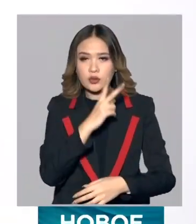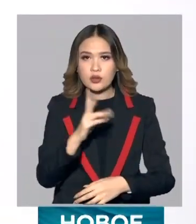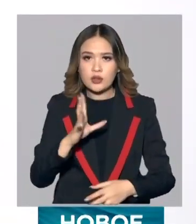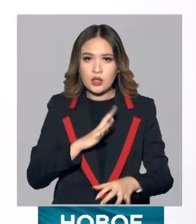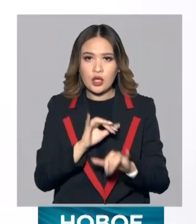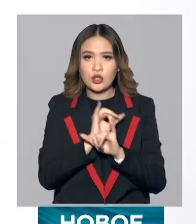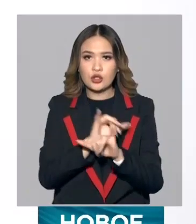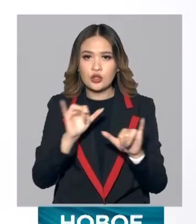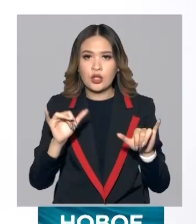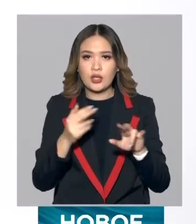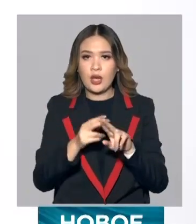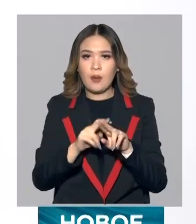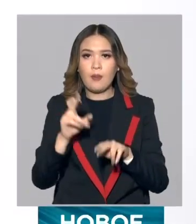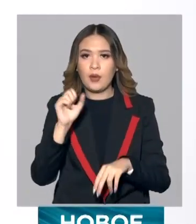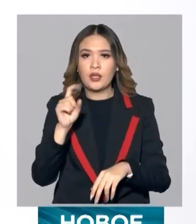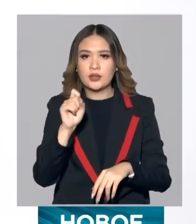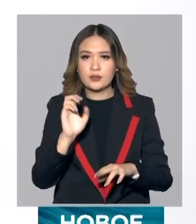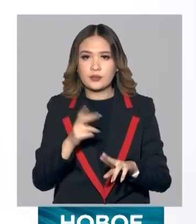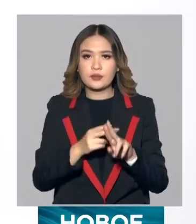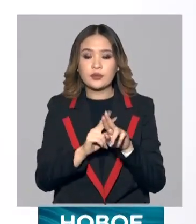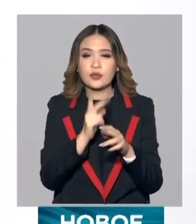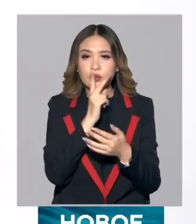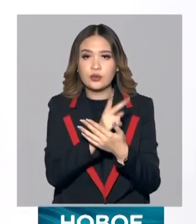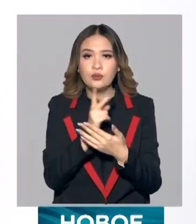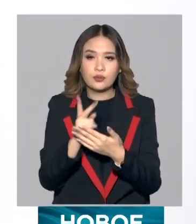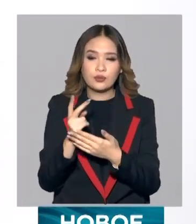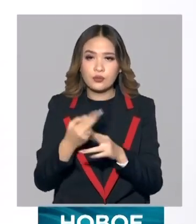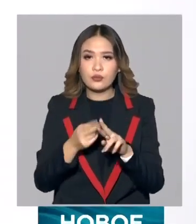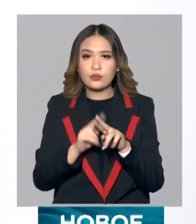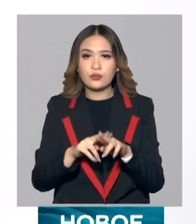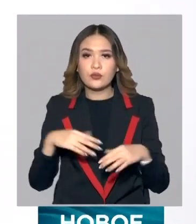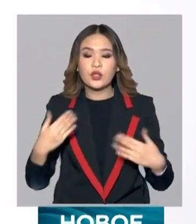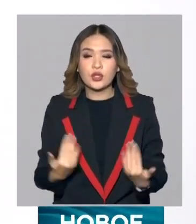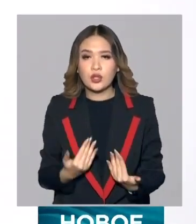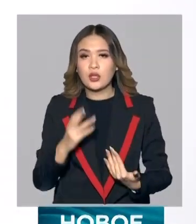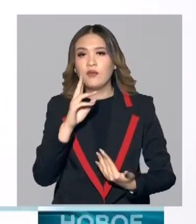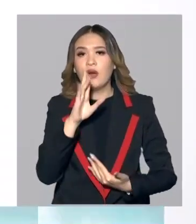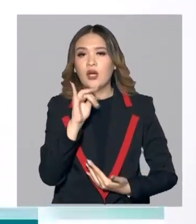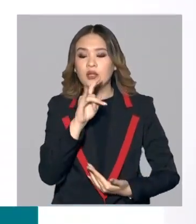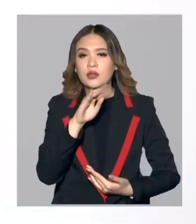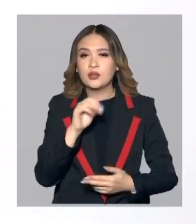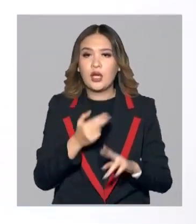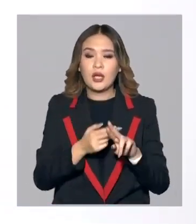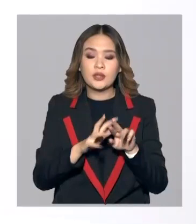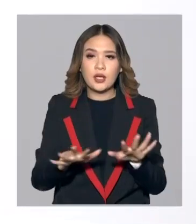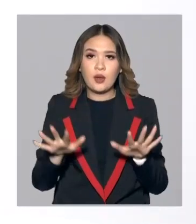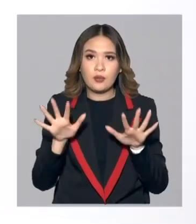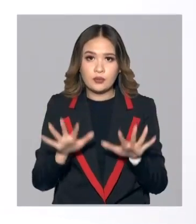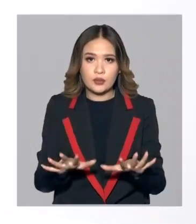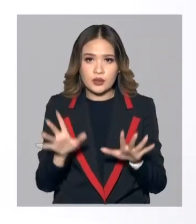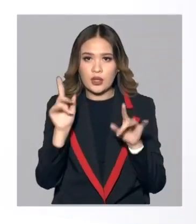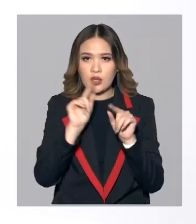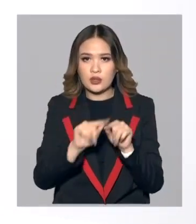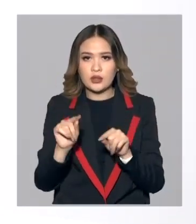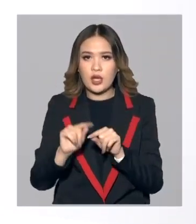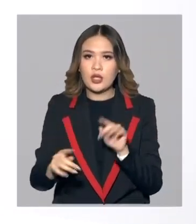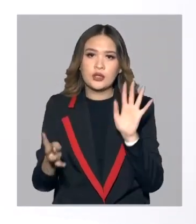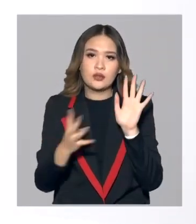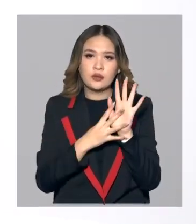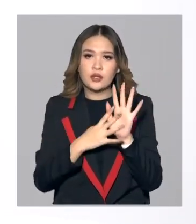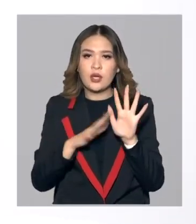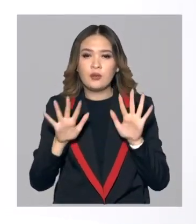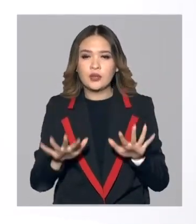расширения минерально-сырьевой базы предусматривается увеличение добычи жильного кварца и проведение геологоразведочных работ на 9